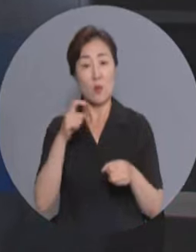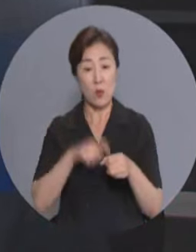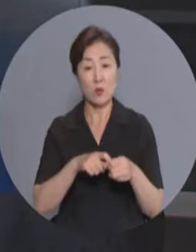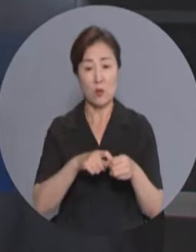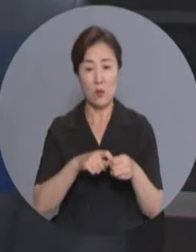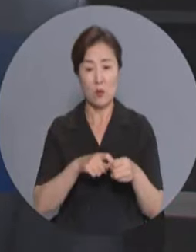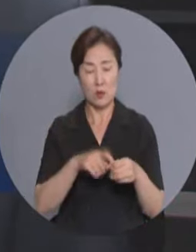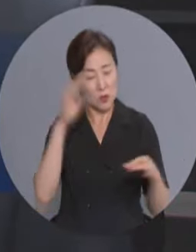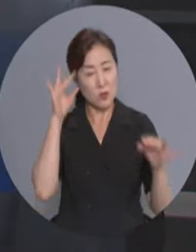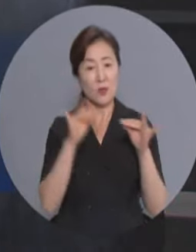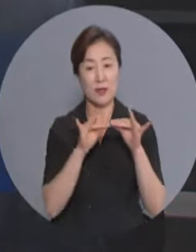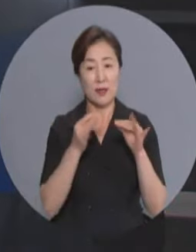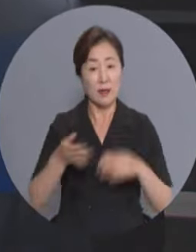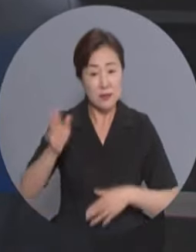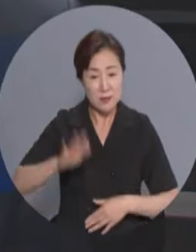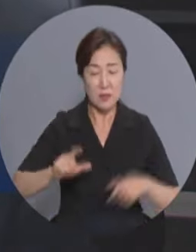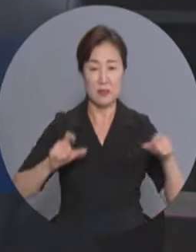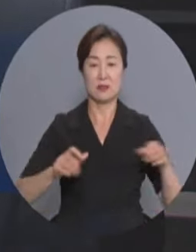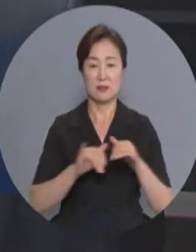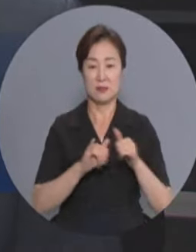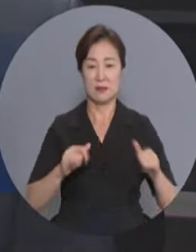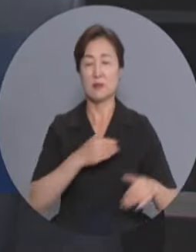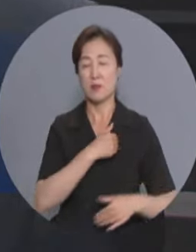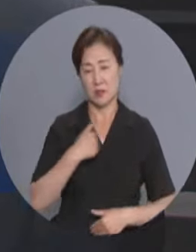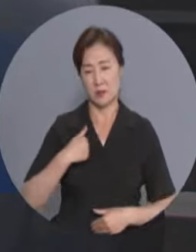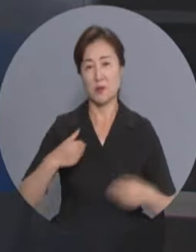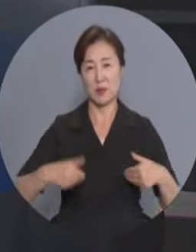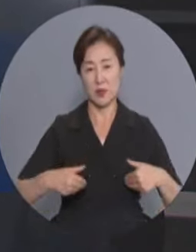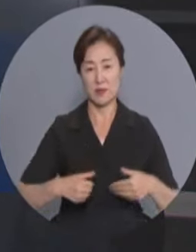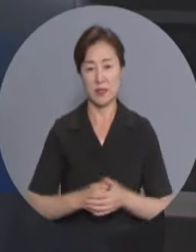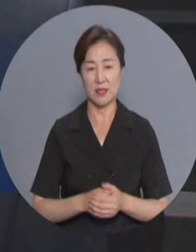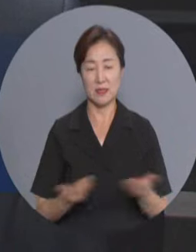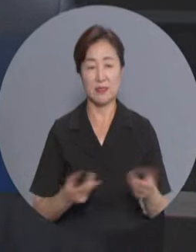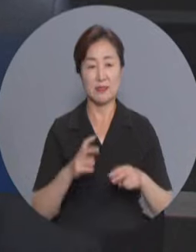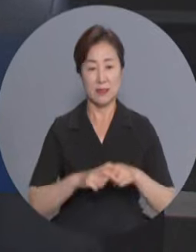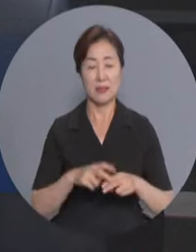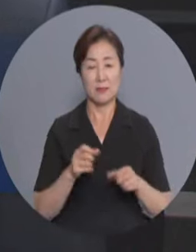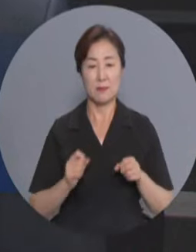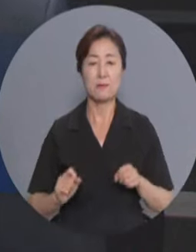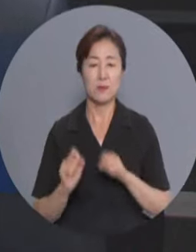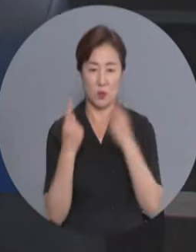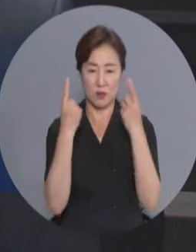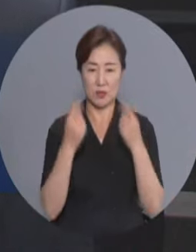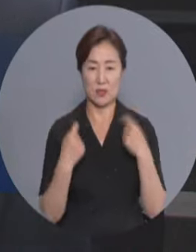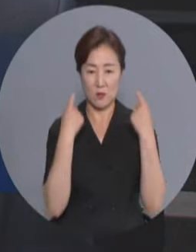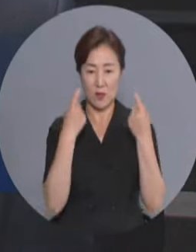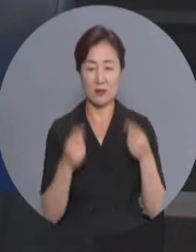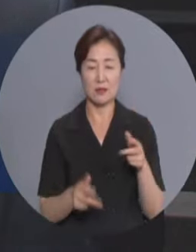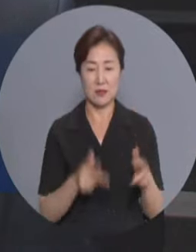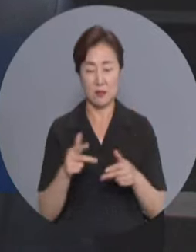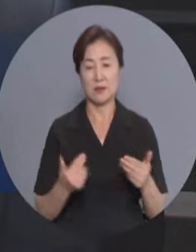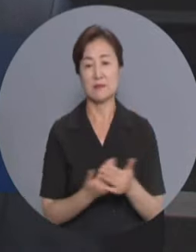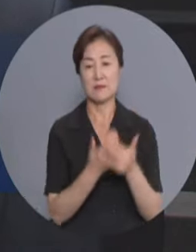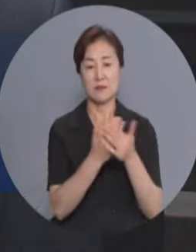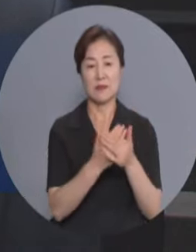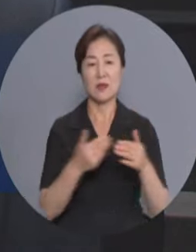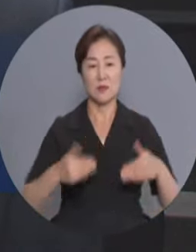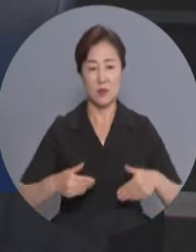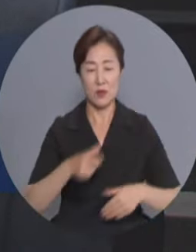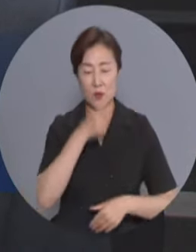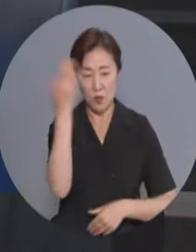뭐 동의는 하지만 지역 주민이 만족을 해야 돼요 일자리 창출도 같이 병행하면서 관광 산업을